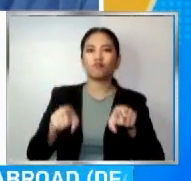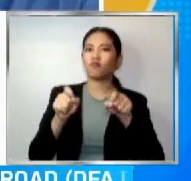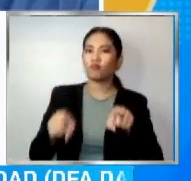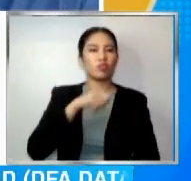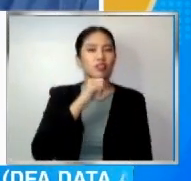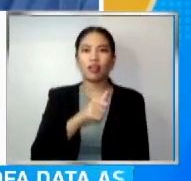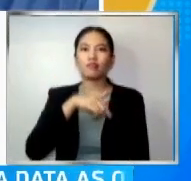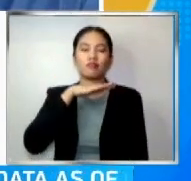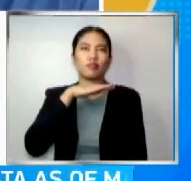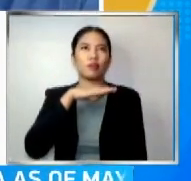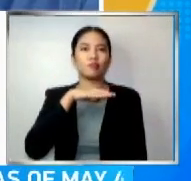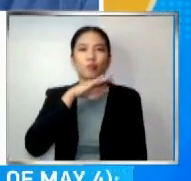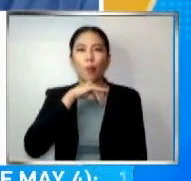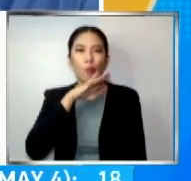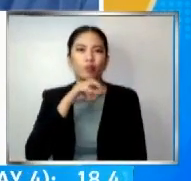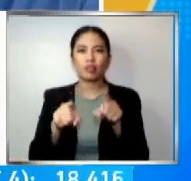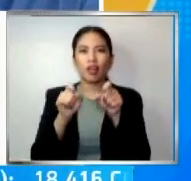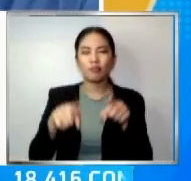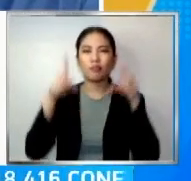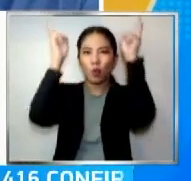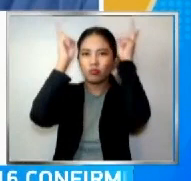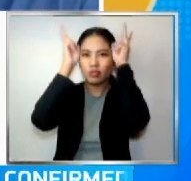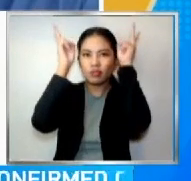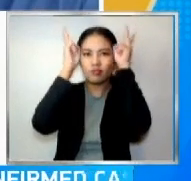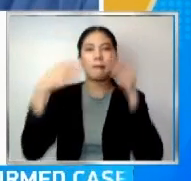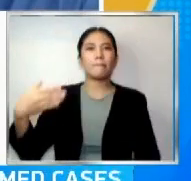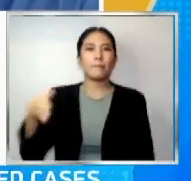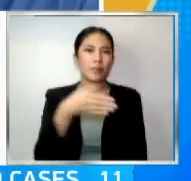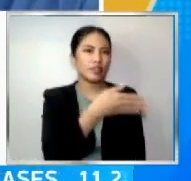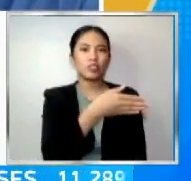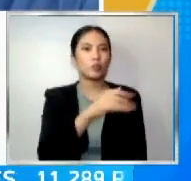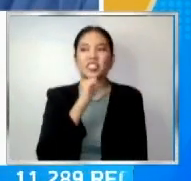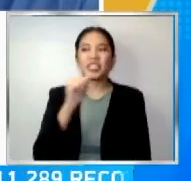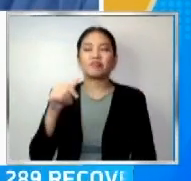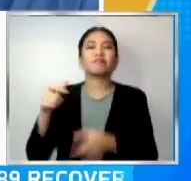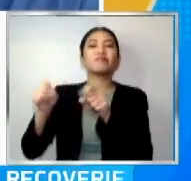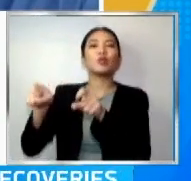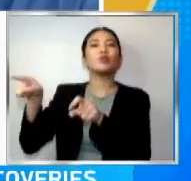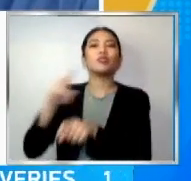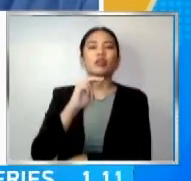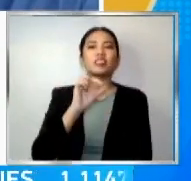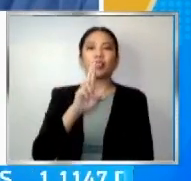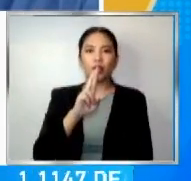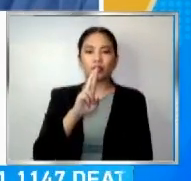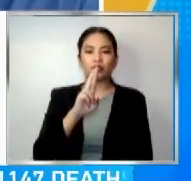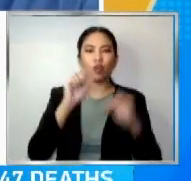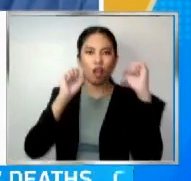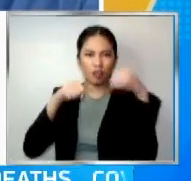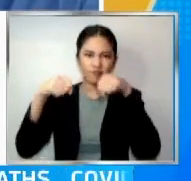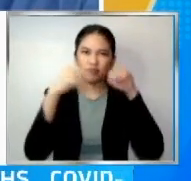itlog, gulay, isda, bigas sa Metro Manila ang nagkakaisang magsasaka. Sana'y huwag mangyari yan